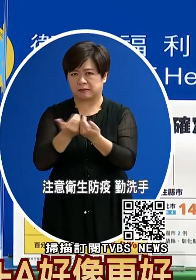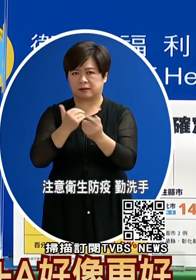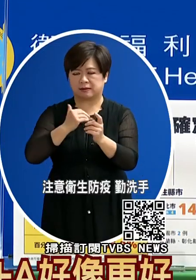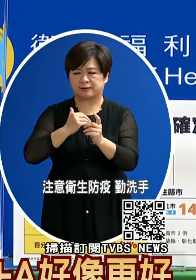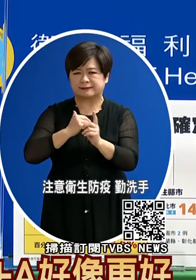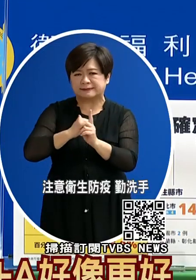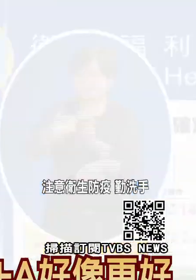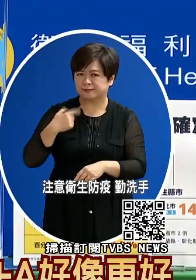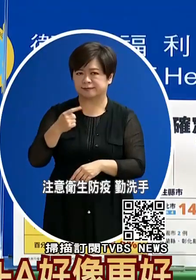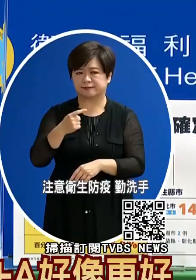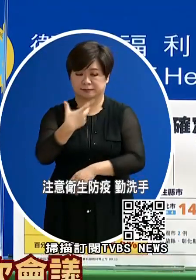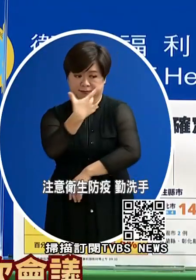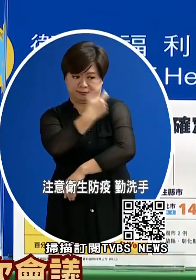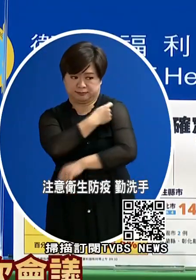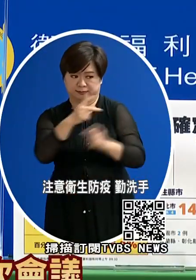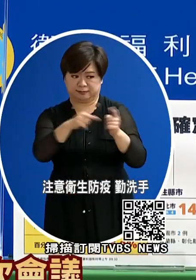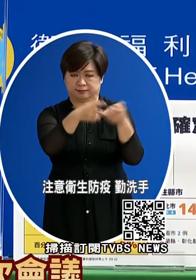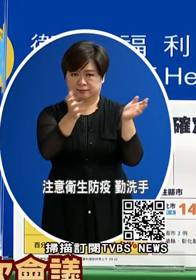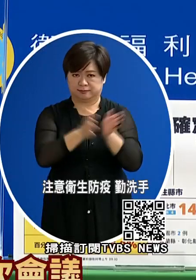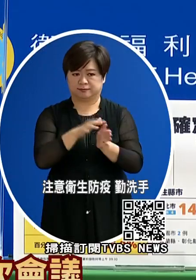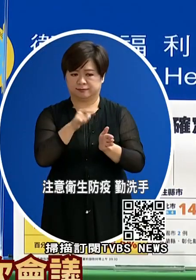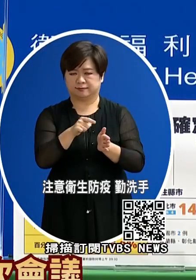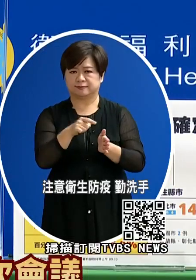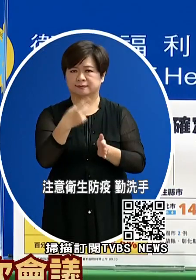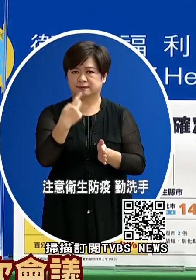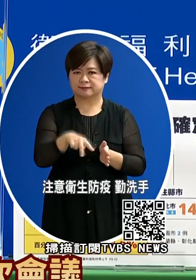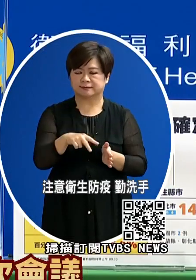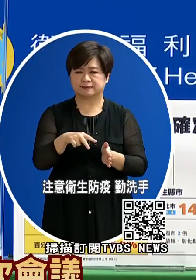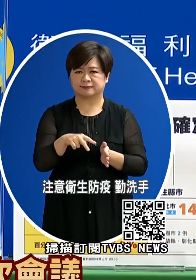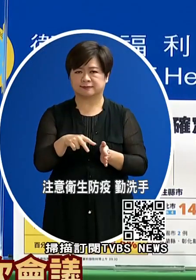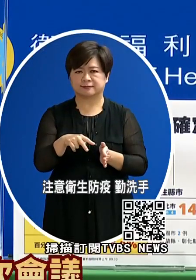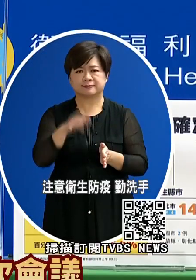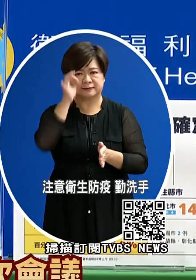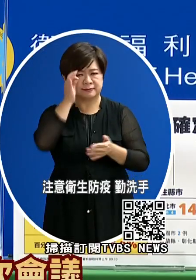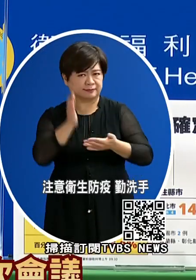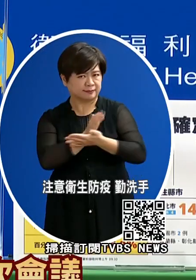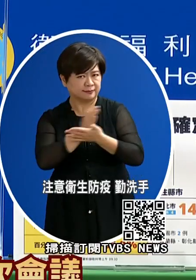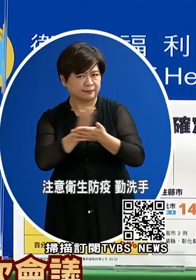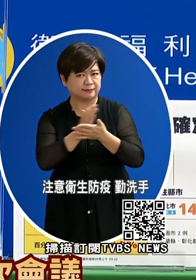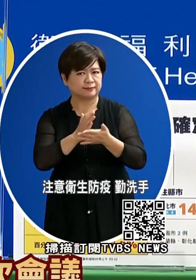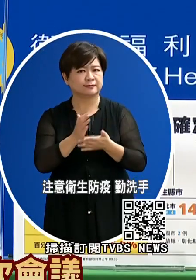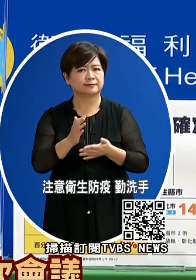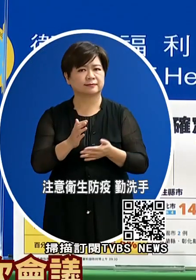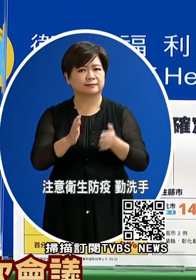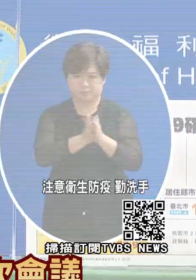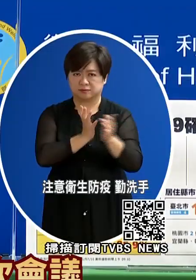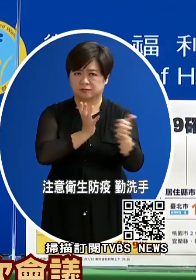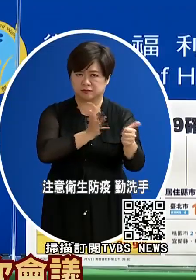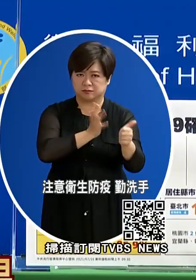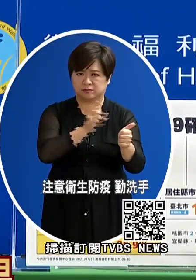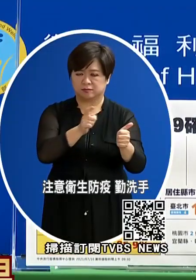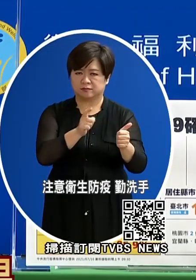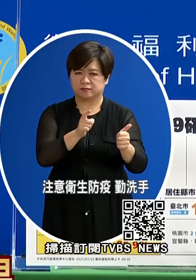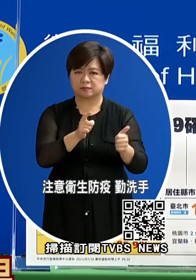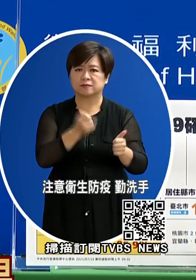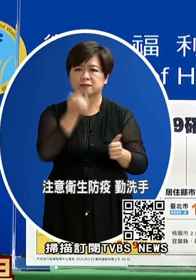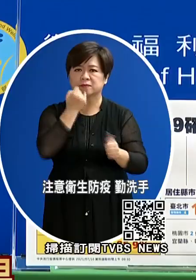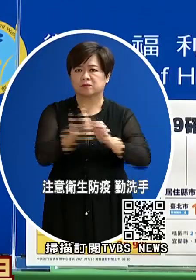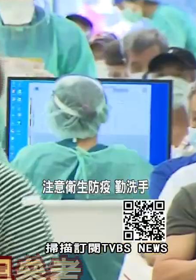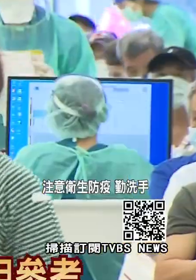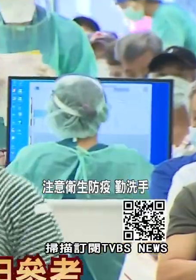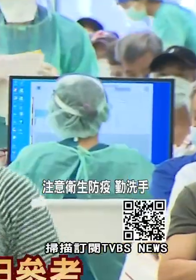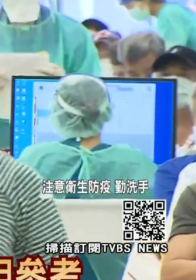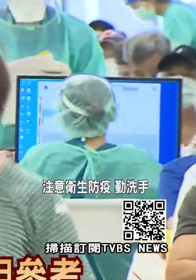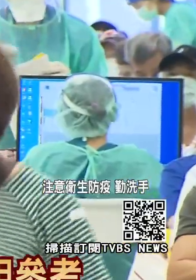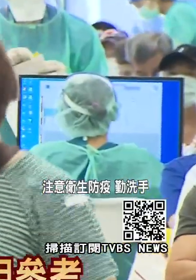A 来的好像是更好，也值得再为这个结果，那是不是需要再召开一次会议，会有比较快的结